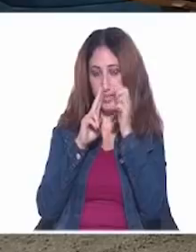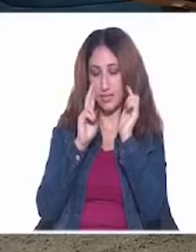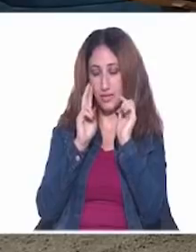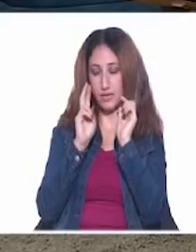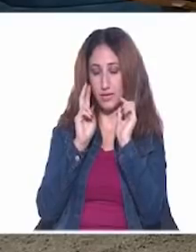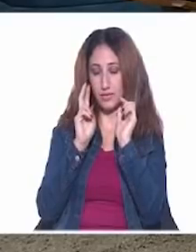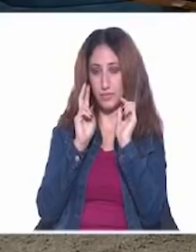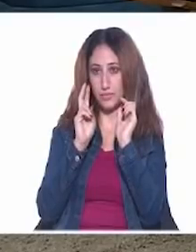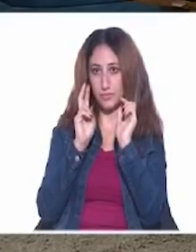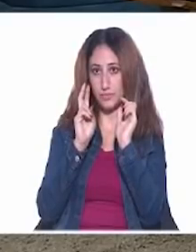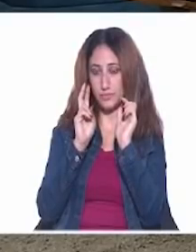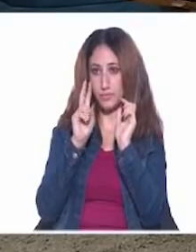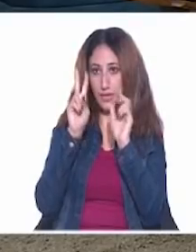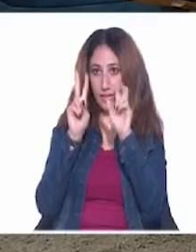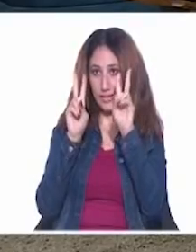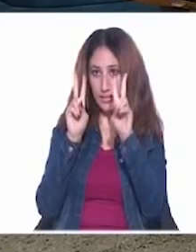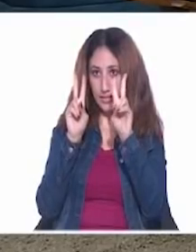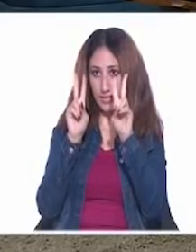الرقم اللي قبل الاخير عند حضرتك 2.